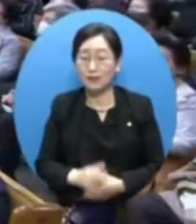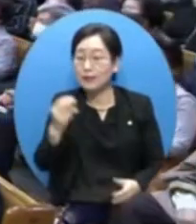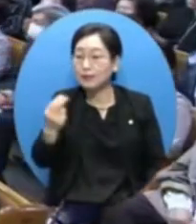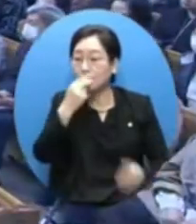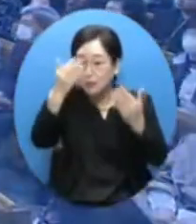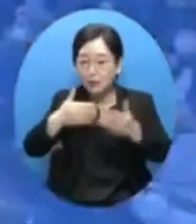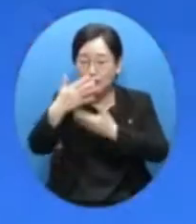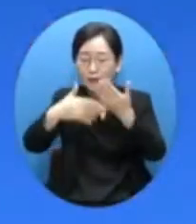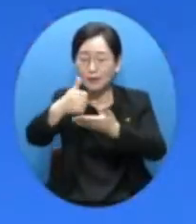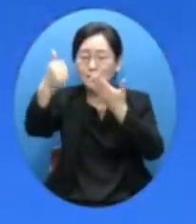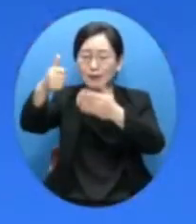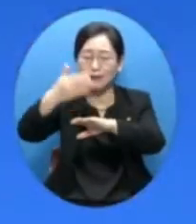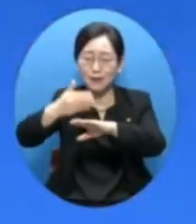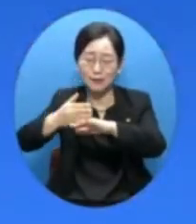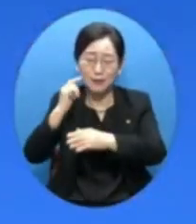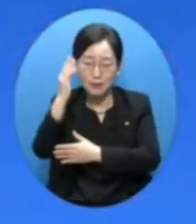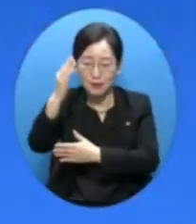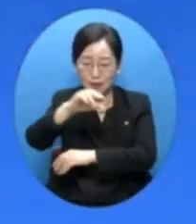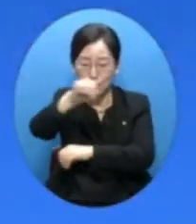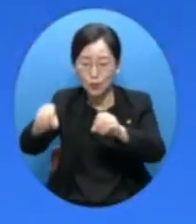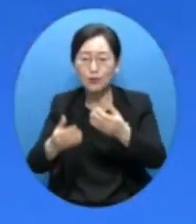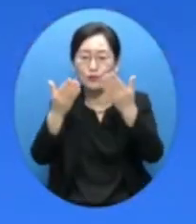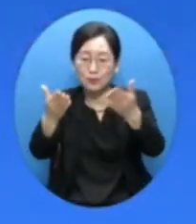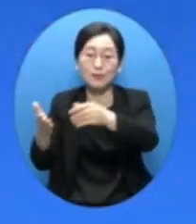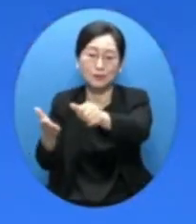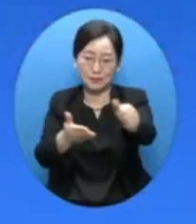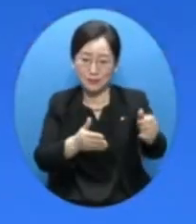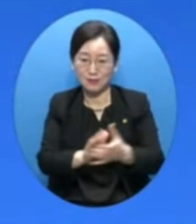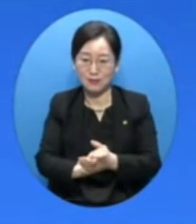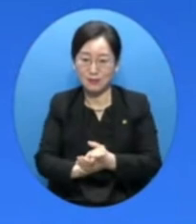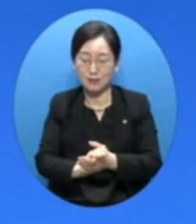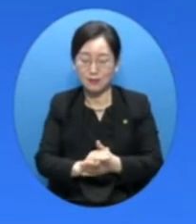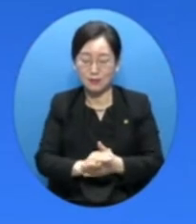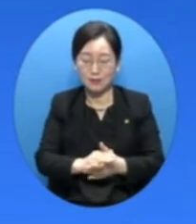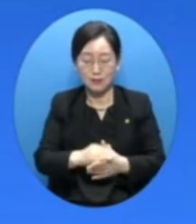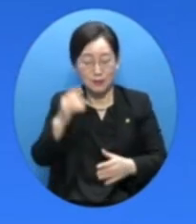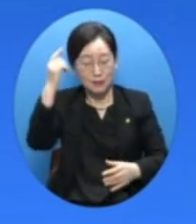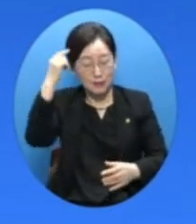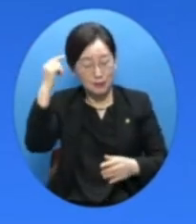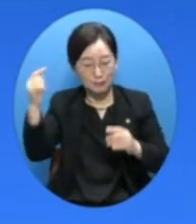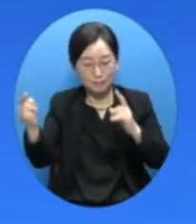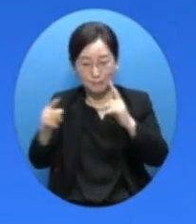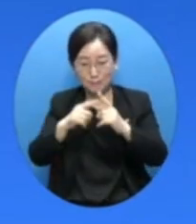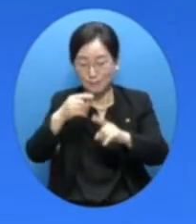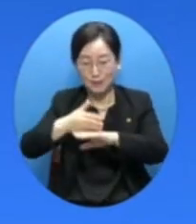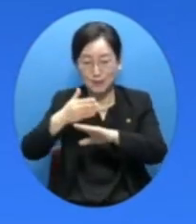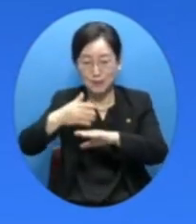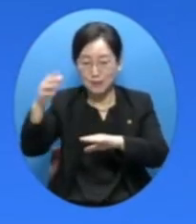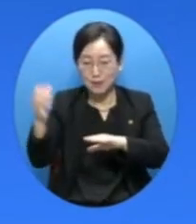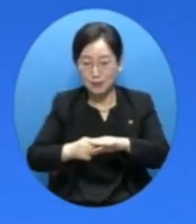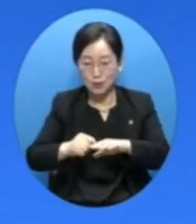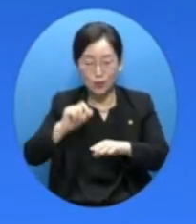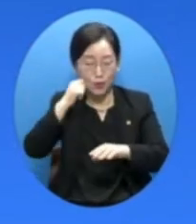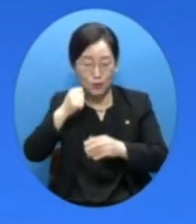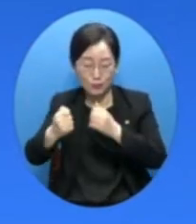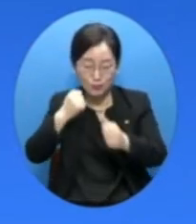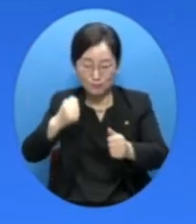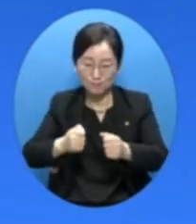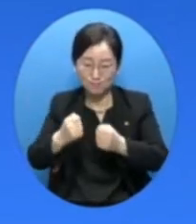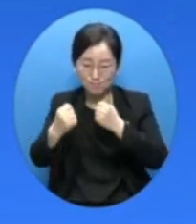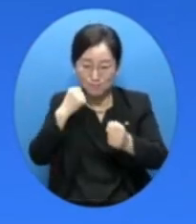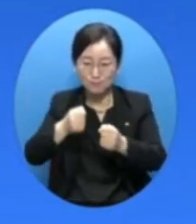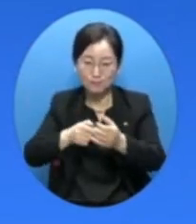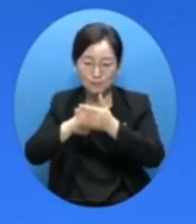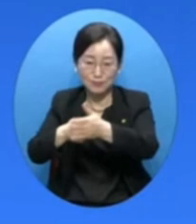생명을 주신 하나님께 감사와 영광을 돌리는 여러분 모두가 되기를 바랍니다. 절대긍정 절대감사로 모든 어려움을 이겨내는 주님의 귀한 일꾼들이 되시기를